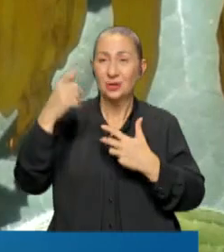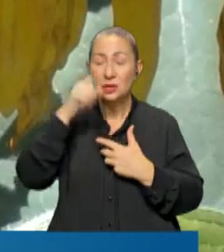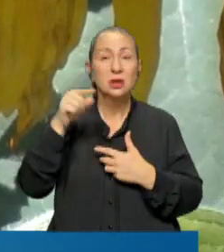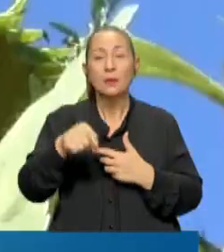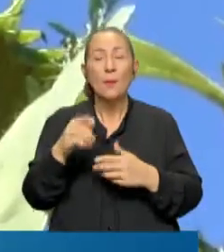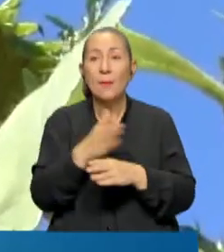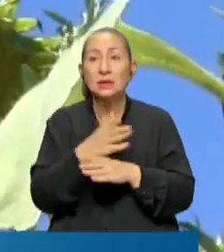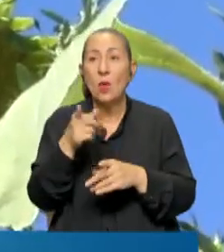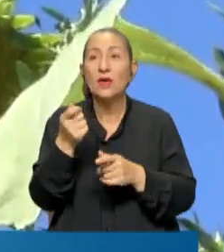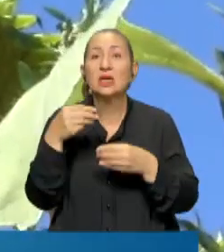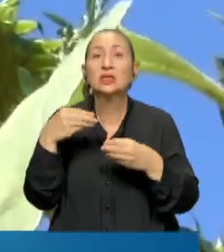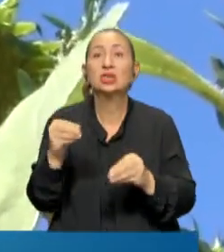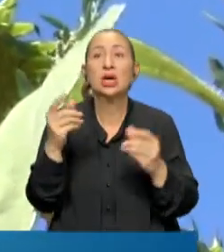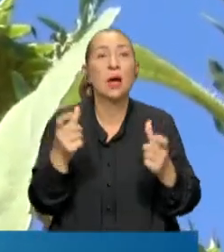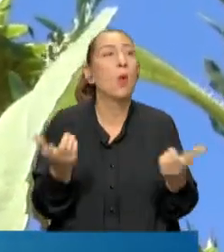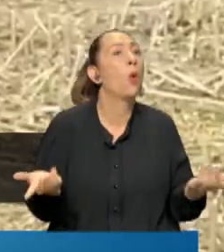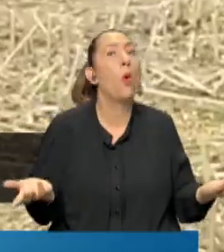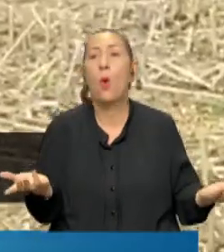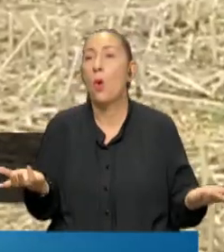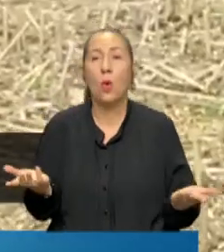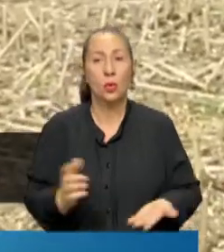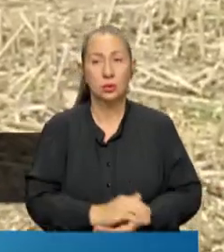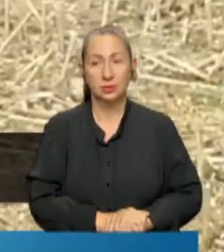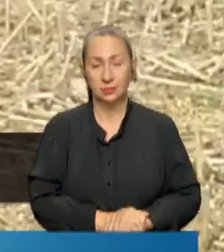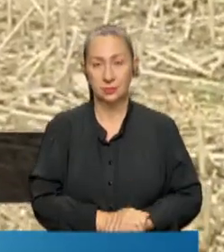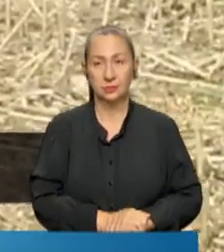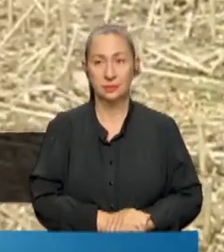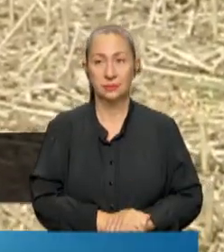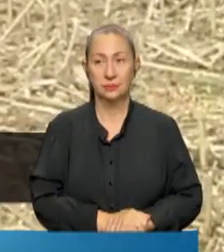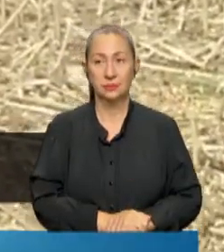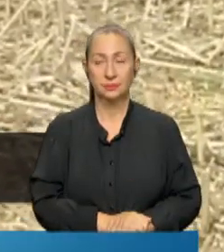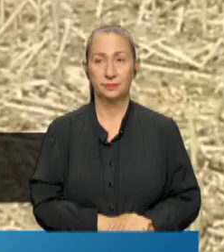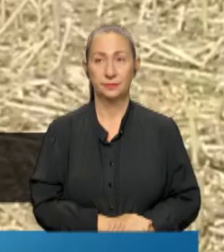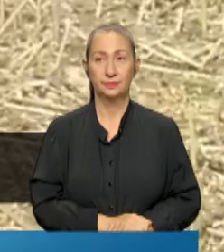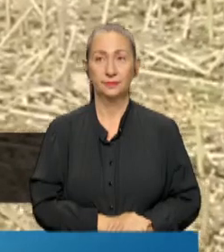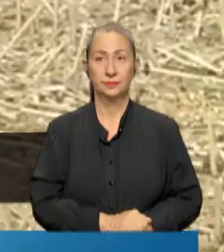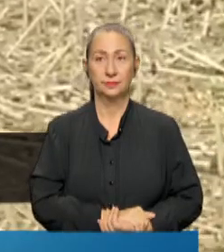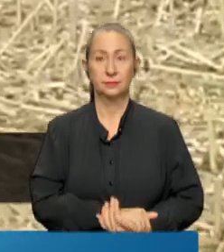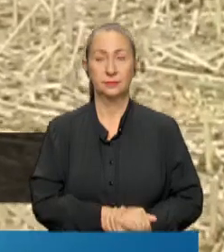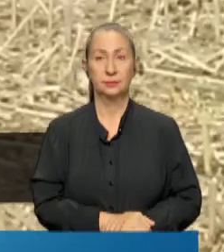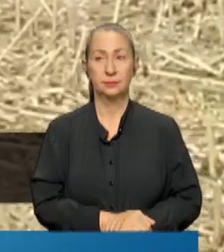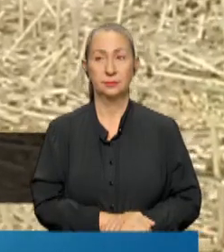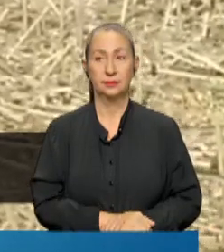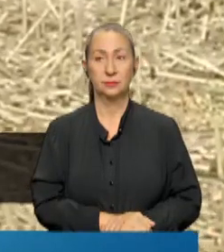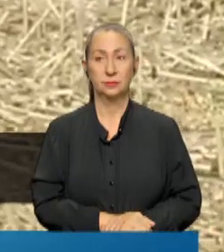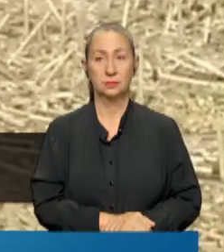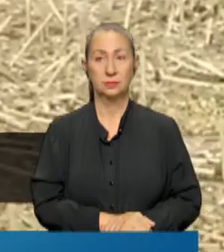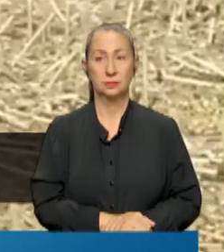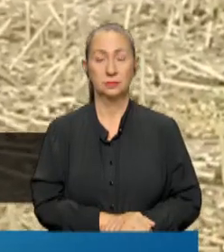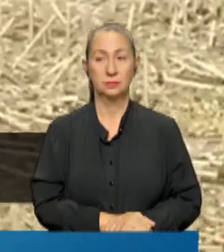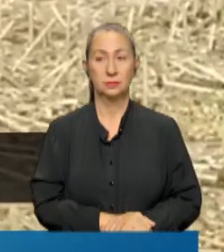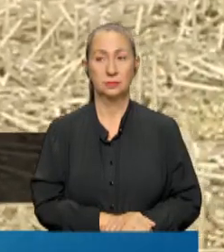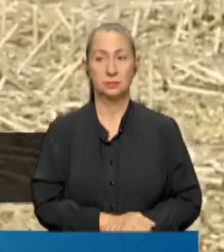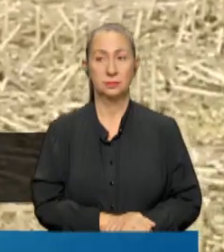şimdi ürününü o fiyata da satacak yer bulamıyor. Yağlık ayçiçeğinin taban ton alım fiyatı 20 liradan aşağı